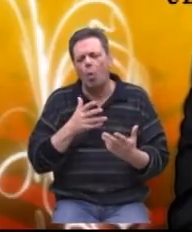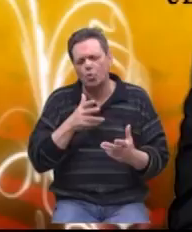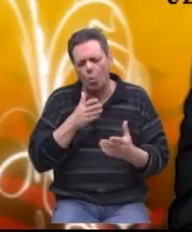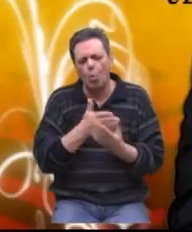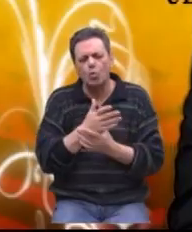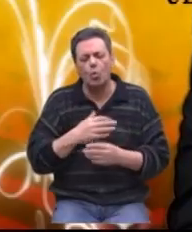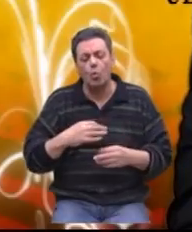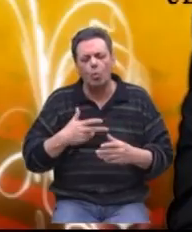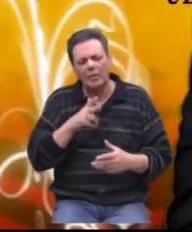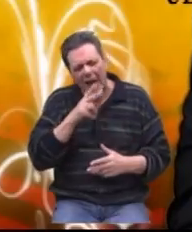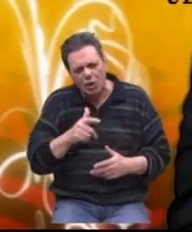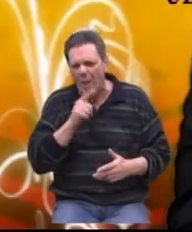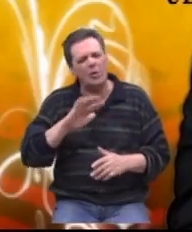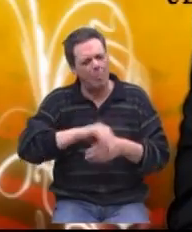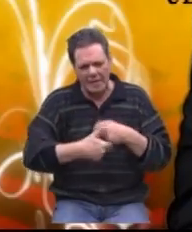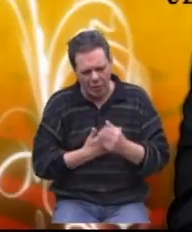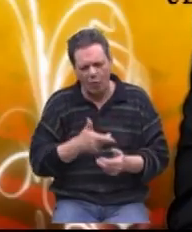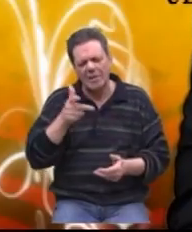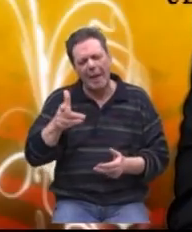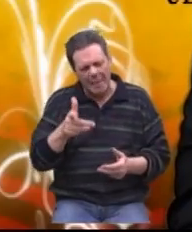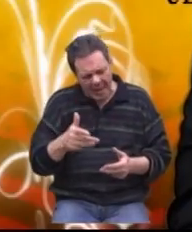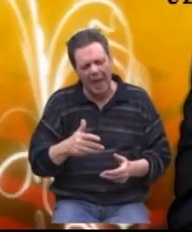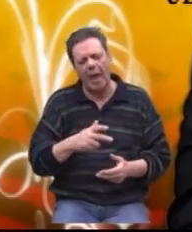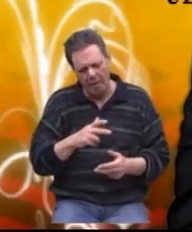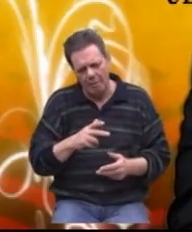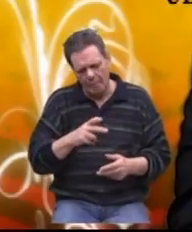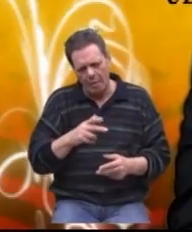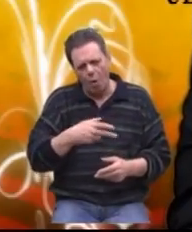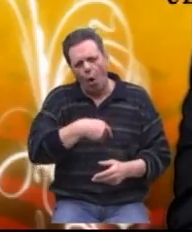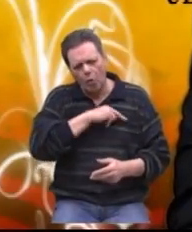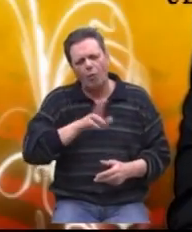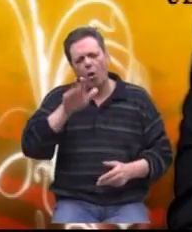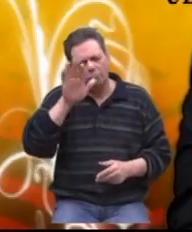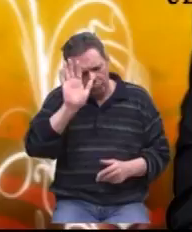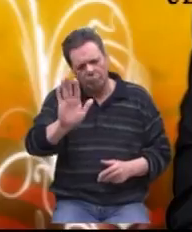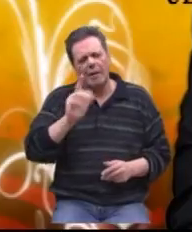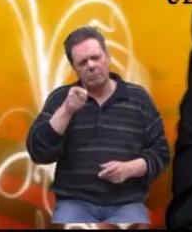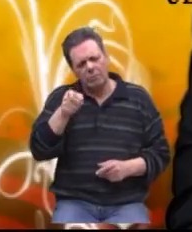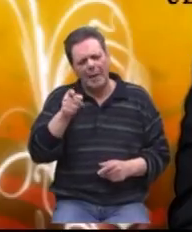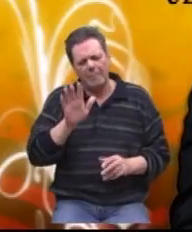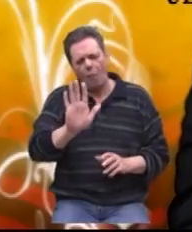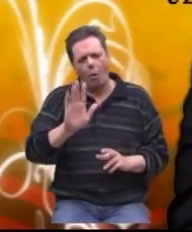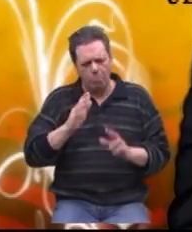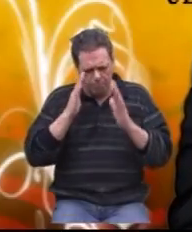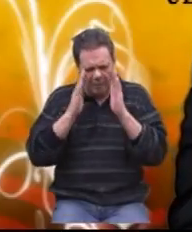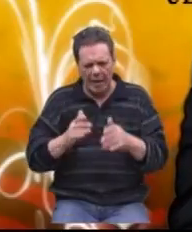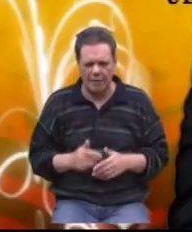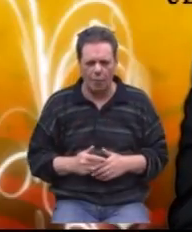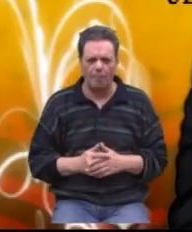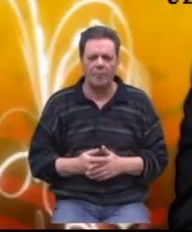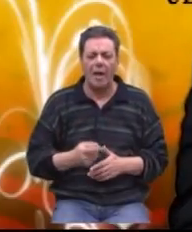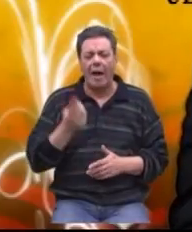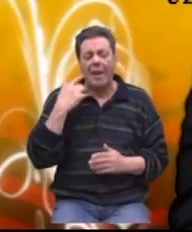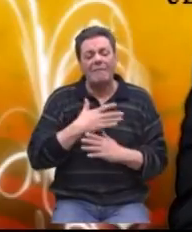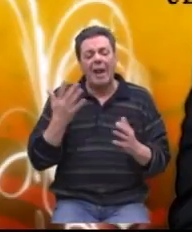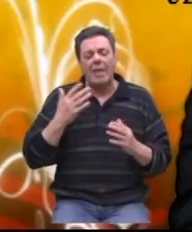nisu bili zadovoljni, za njih je nadležno tamošnje županijsko povjerenstvo. Ali, s obzirom da, kao što sam uvodno rekao,